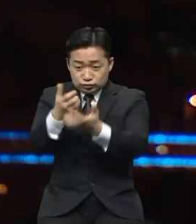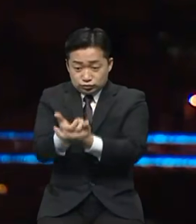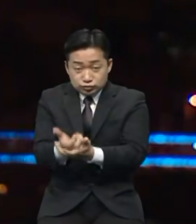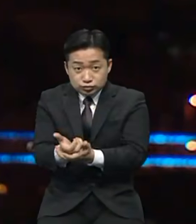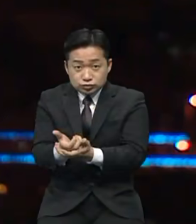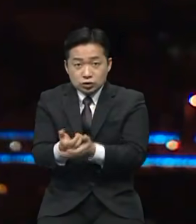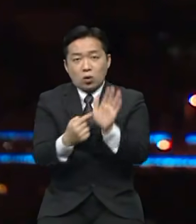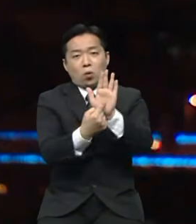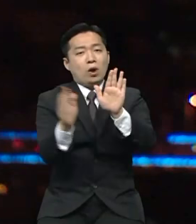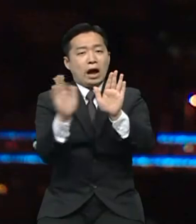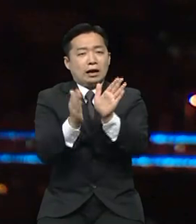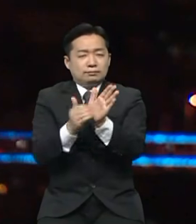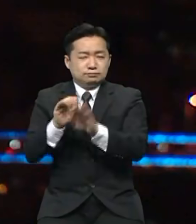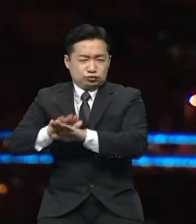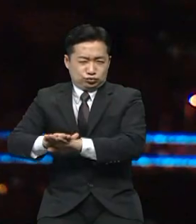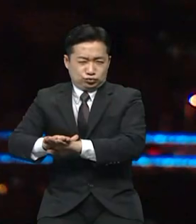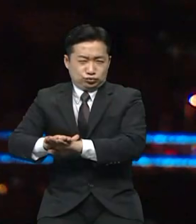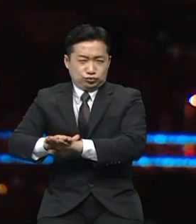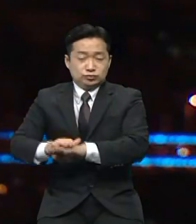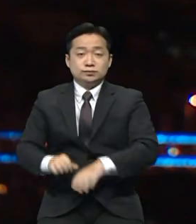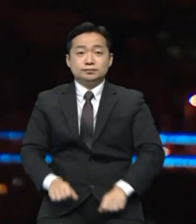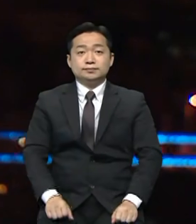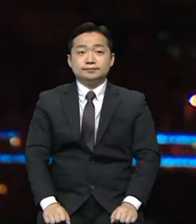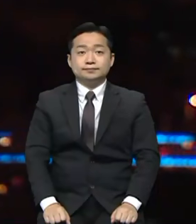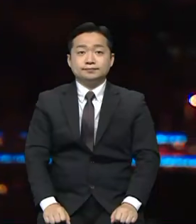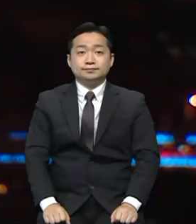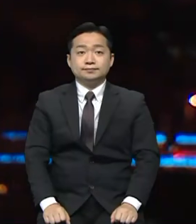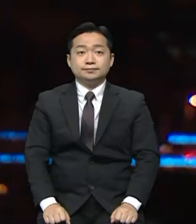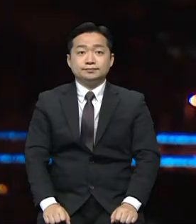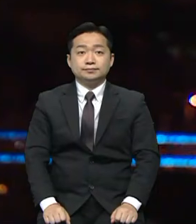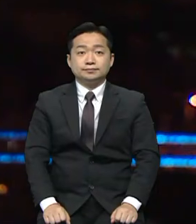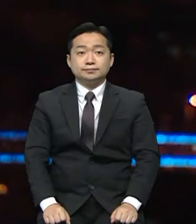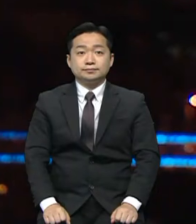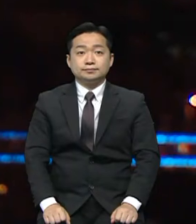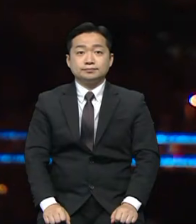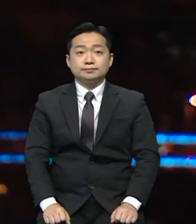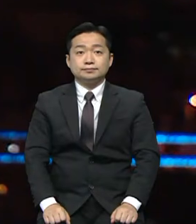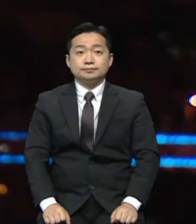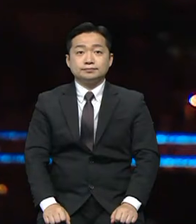시험 자료는 아직 공개하지 않고 있습니다. 베이징에서 SBS 송욱입니다.